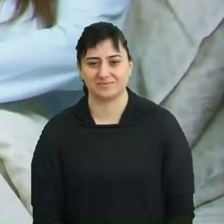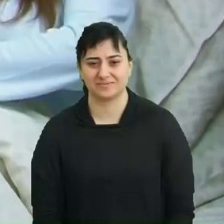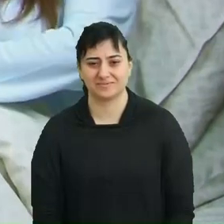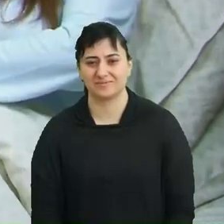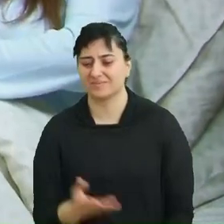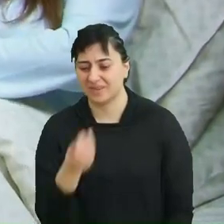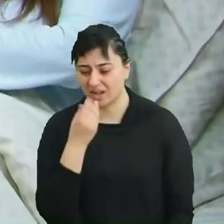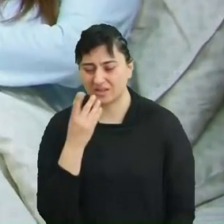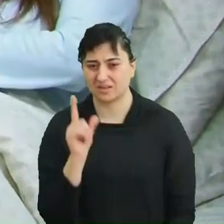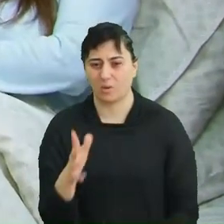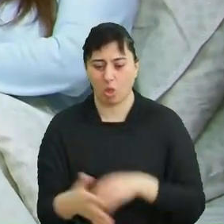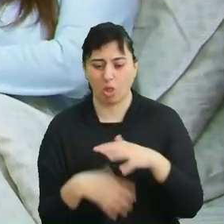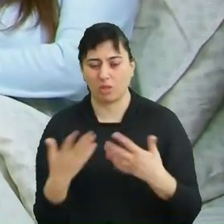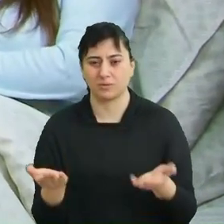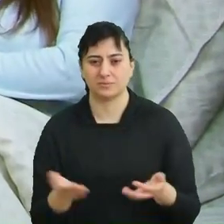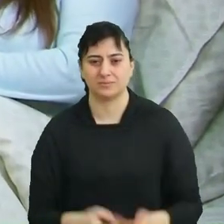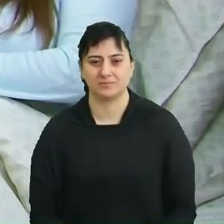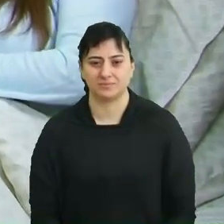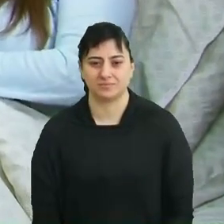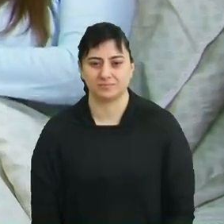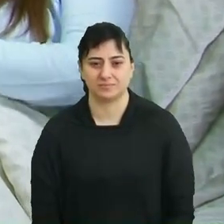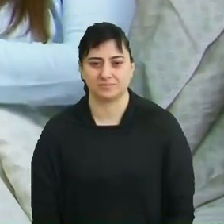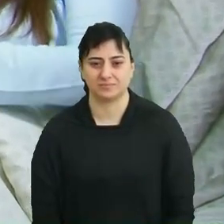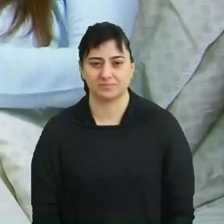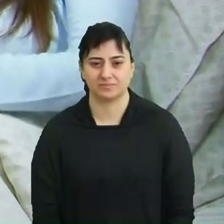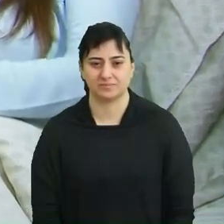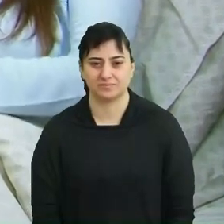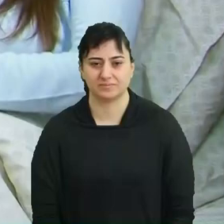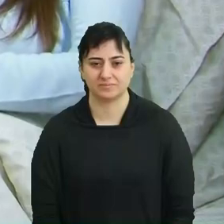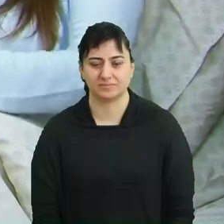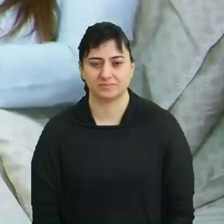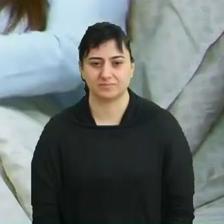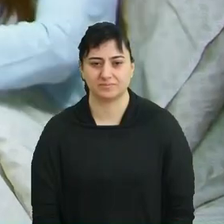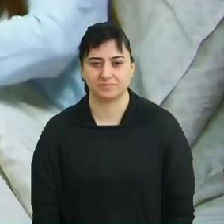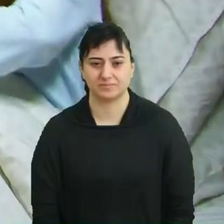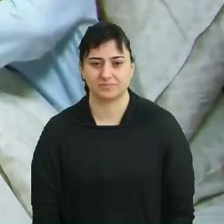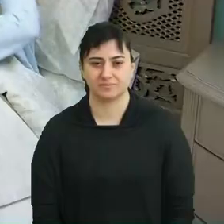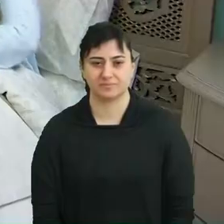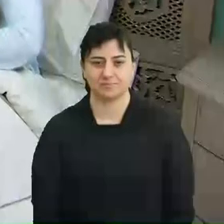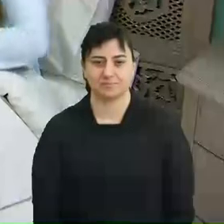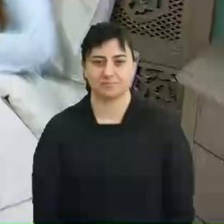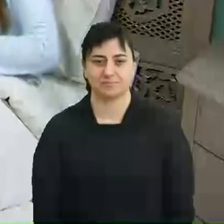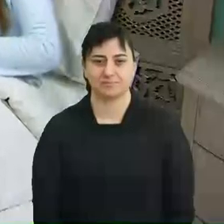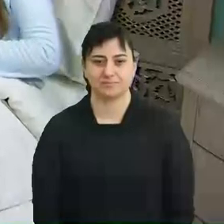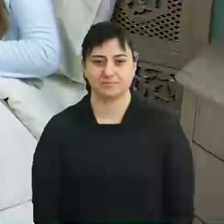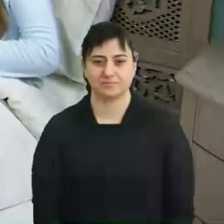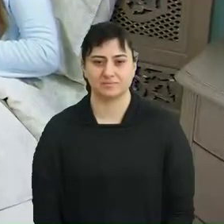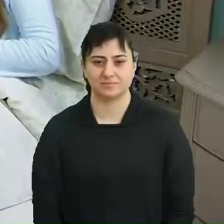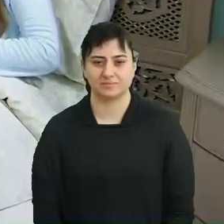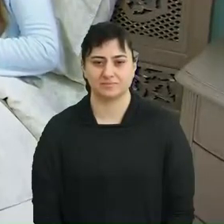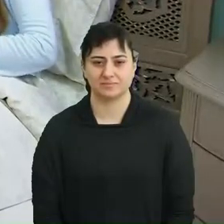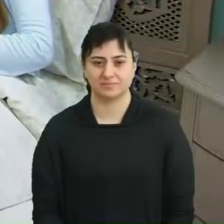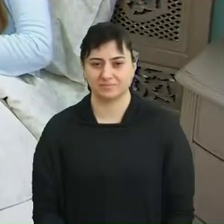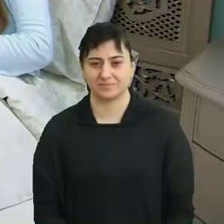yiyeceksin abinin? Baksana hepsi girdi birbirine ya. Babacığım önemli, iki dakika şöyle tutar mısınız? Şey yani. Peynir tabağı da sağlam. Vallahi bunlara bir şey olmamış